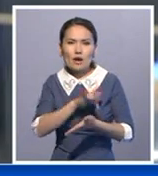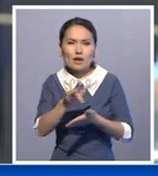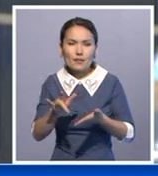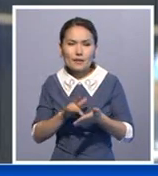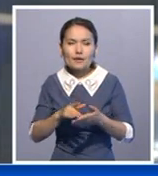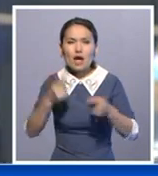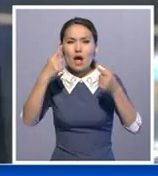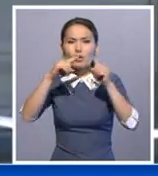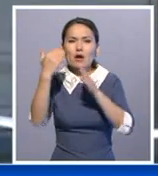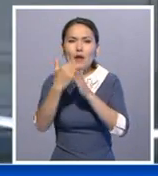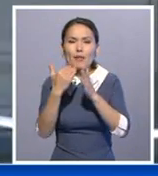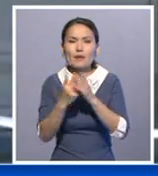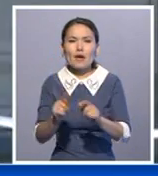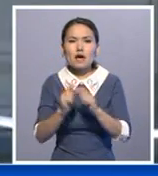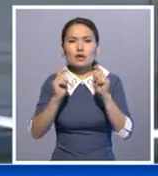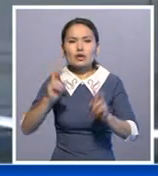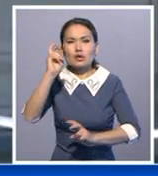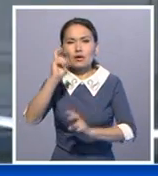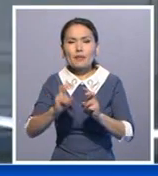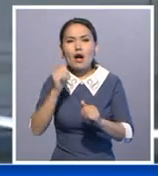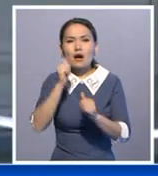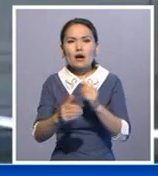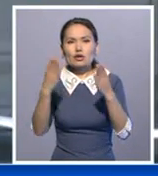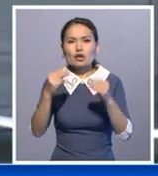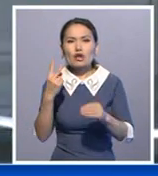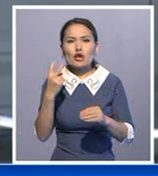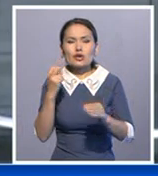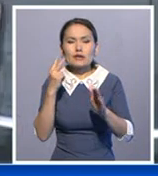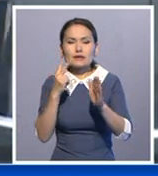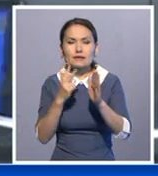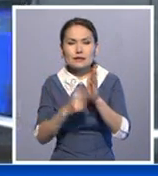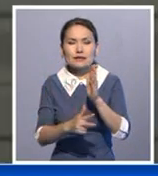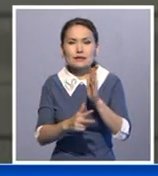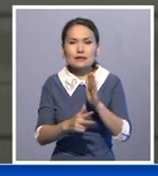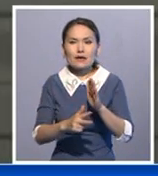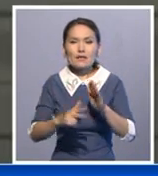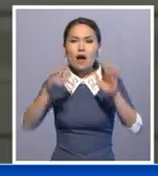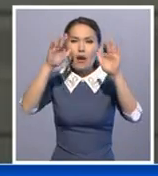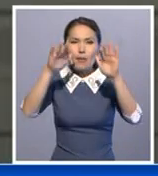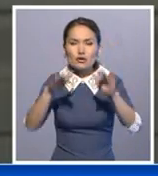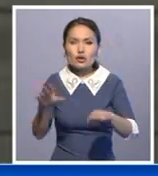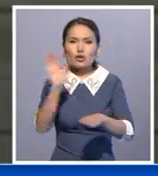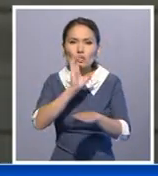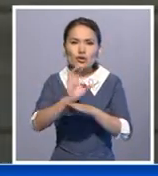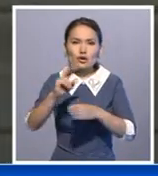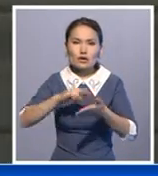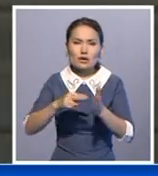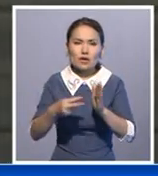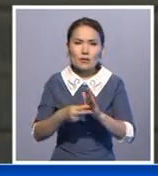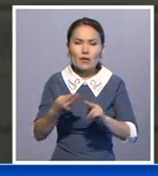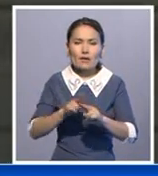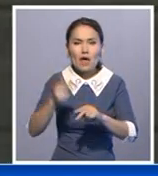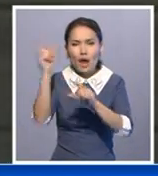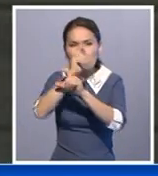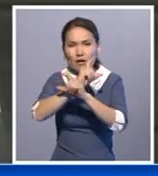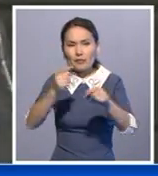индустрияландыру бағдарламасы бойынша ашылған зауыт күніне 280 планшет пен 100-ден астам монитор шығарады деп жоспарланып, облыстағы барлық оқу